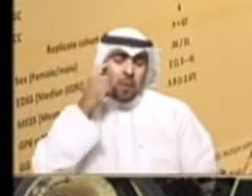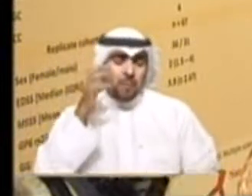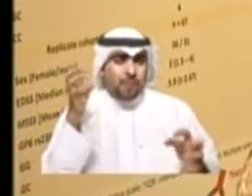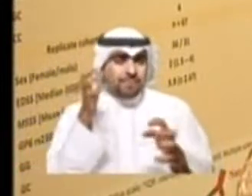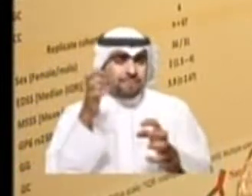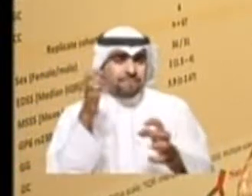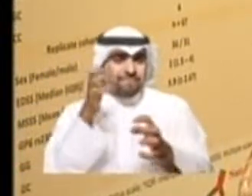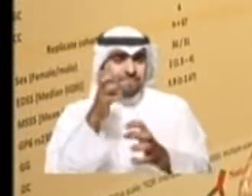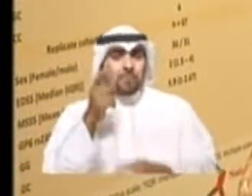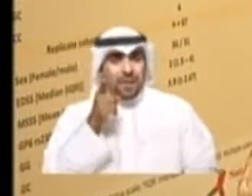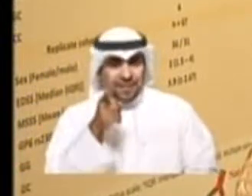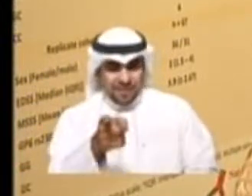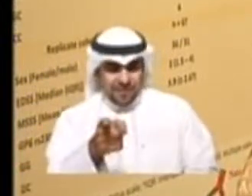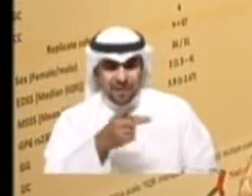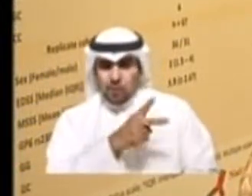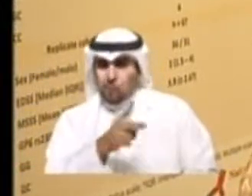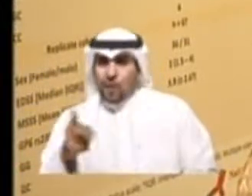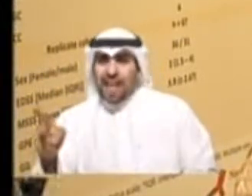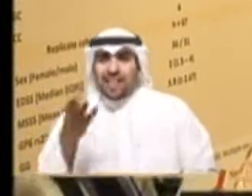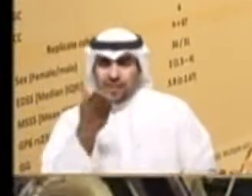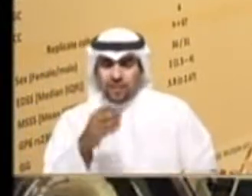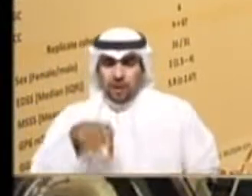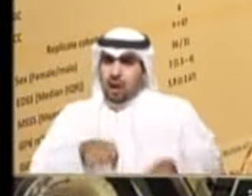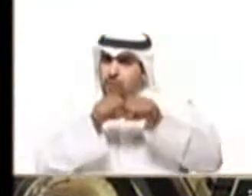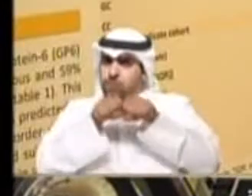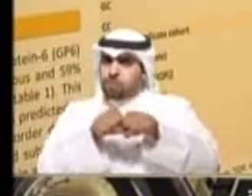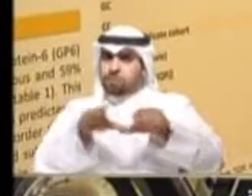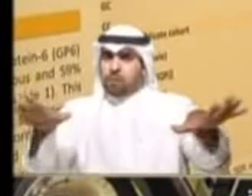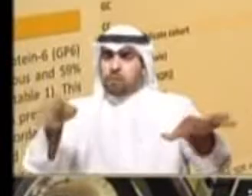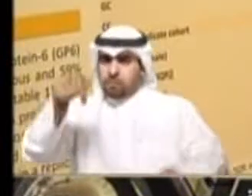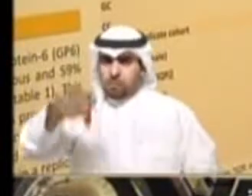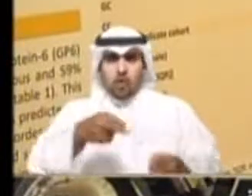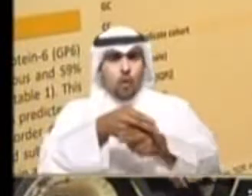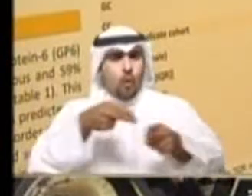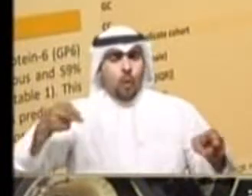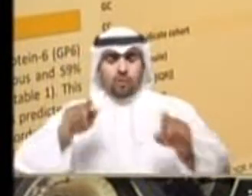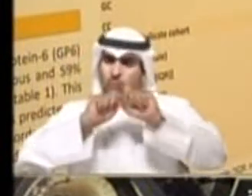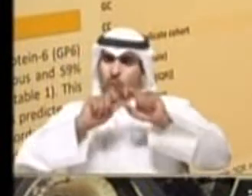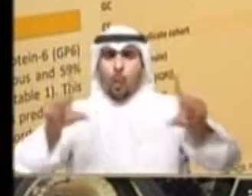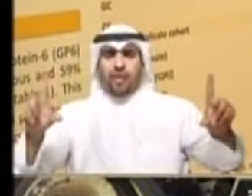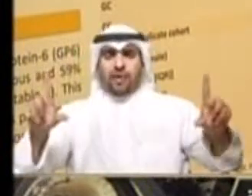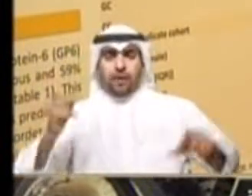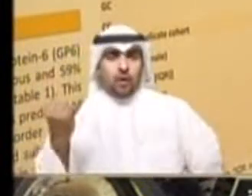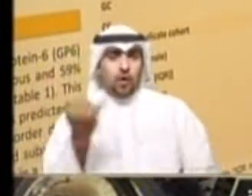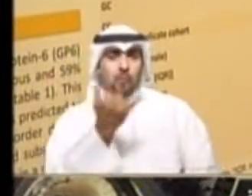التصلب المتعدد تقريبا الحين قاعد ينتشر بشكل كبير بالكويت. يضيف خبره، يضيف تحفيز لي